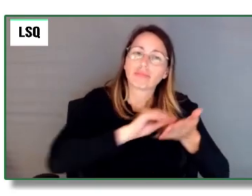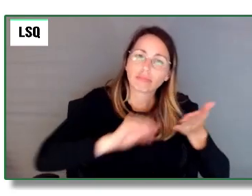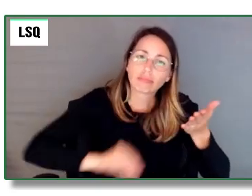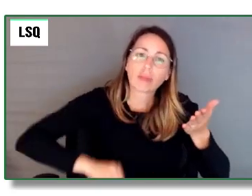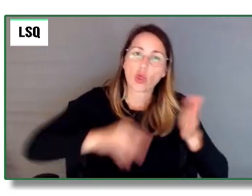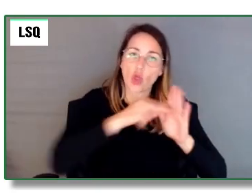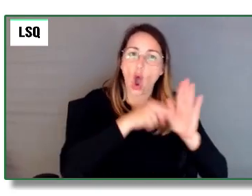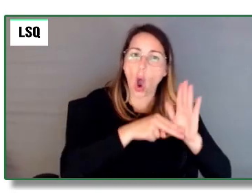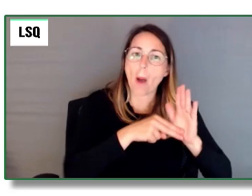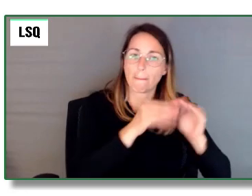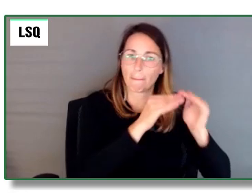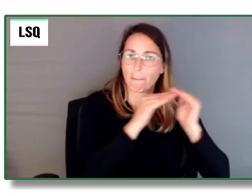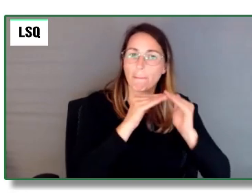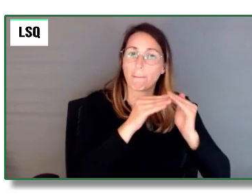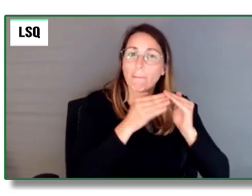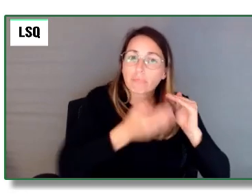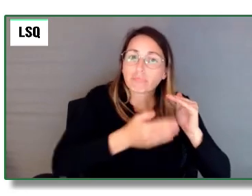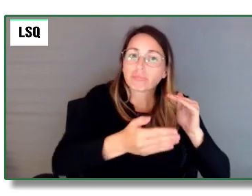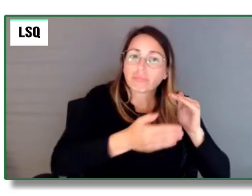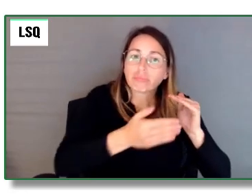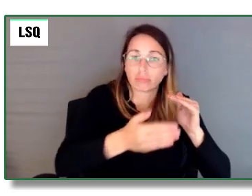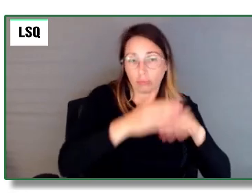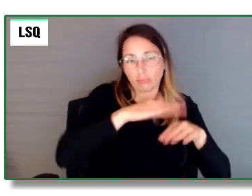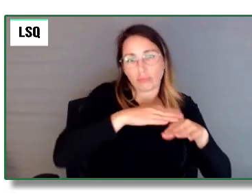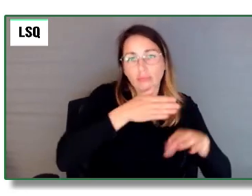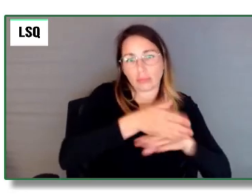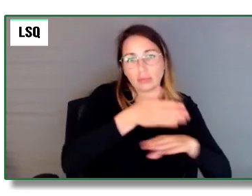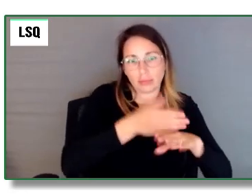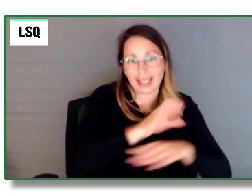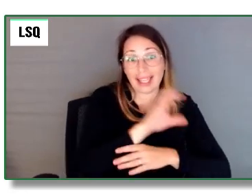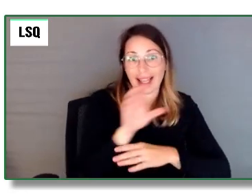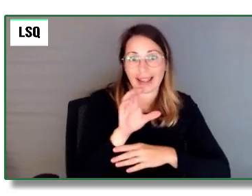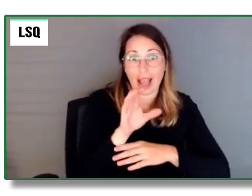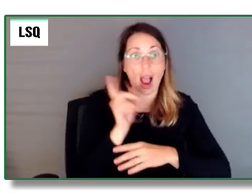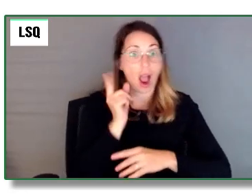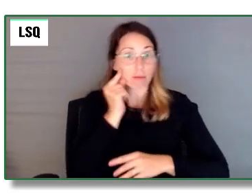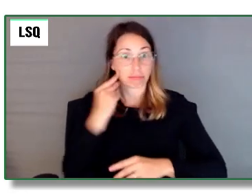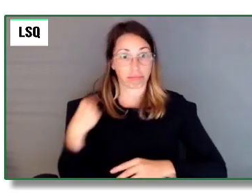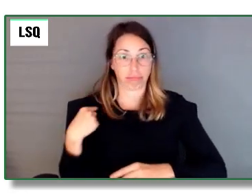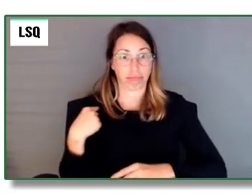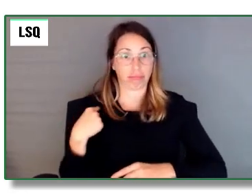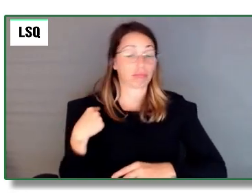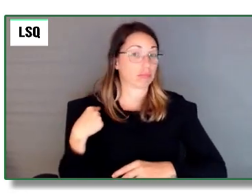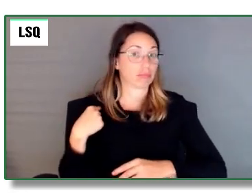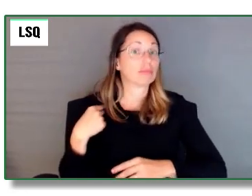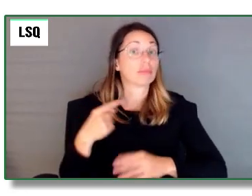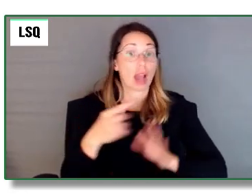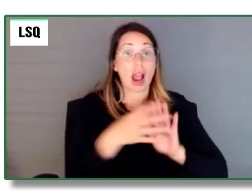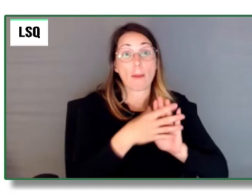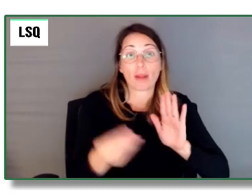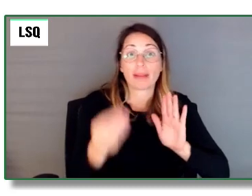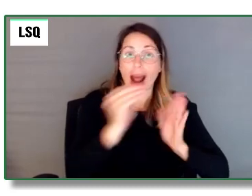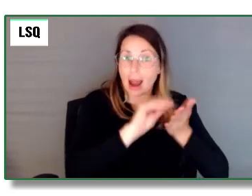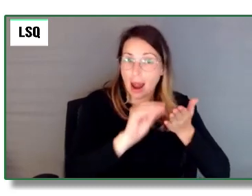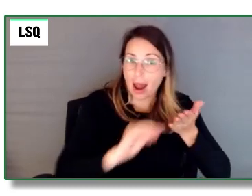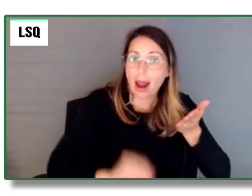Canada. Je viens d'apprendre que cette ébauche de normes devrait être soumise pour l'examen public au début